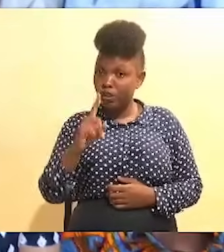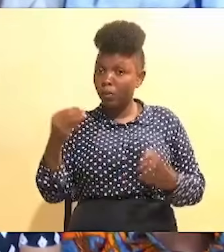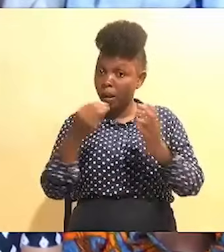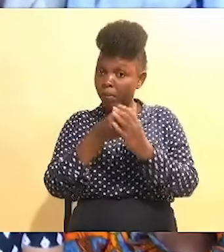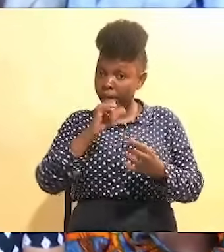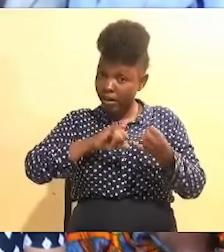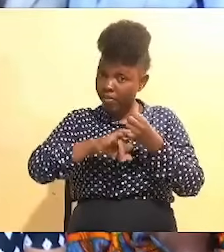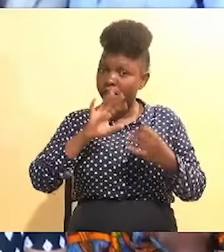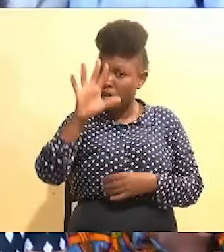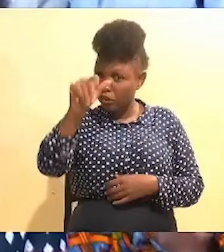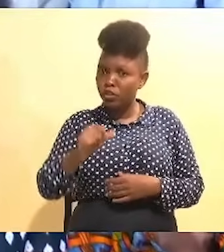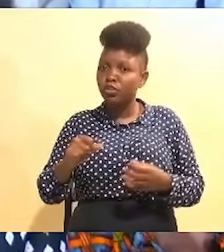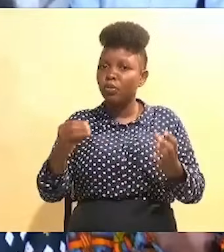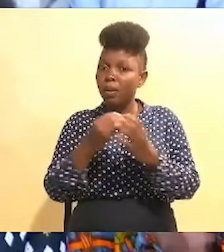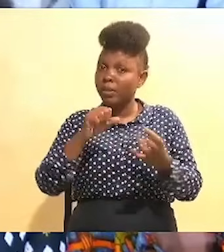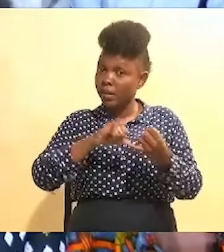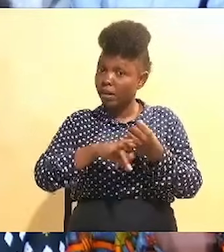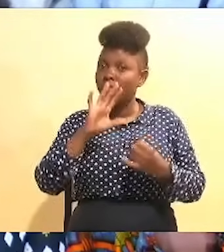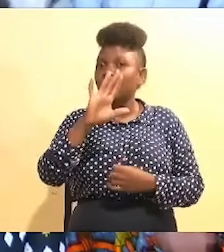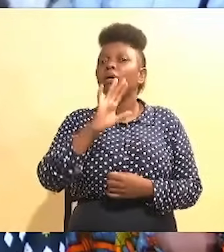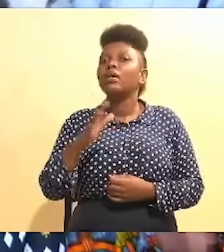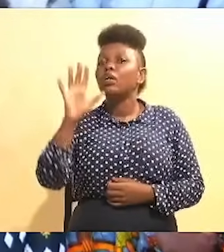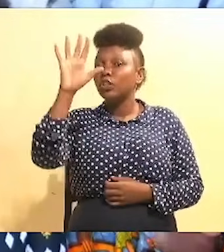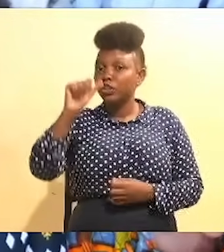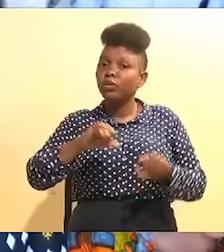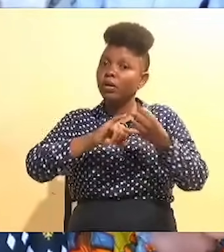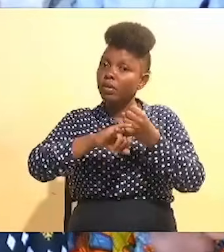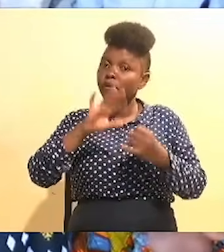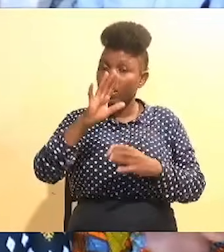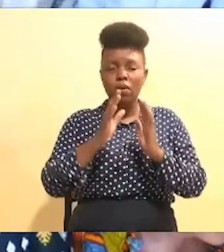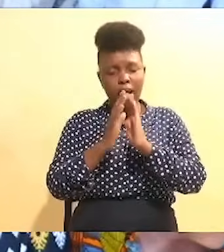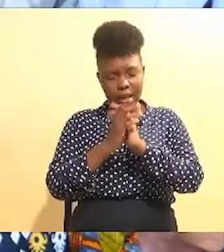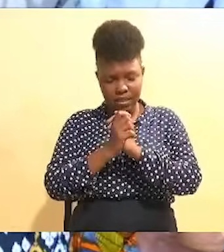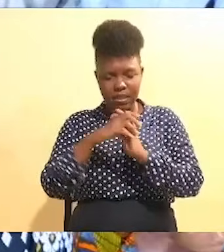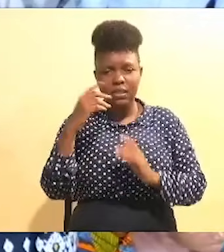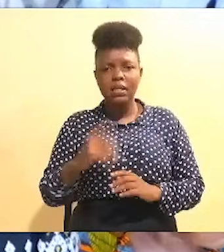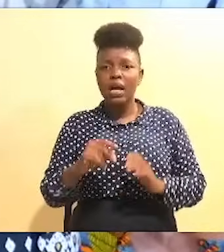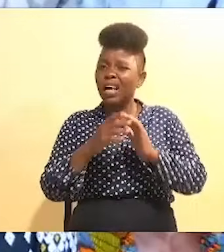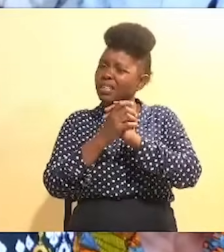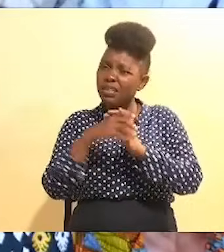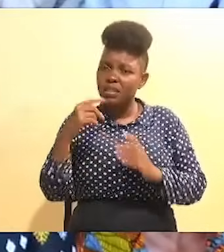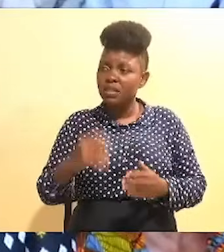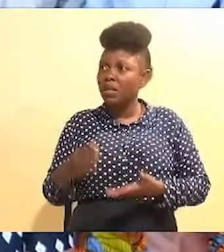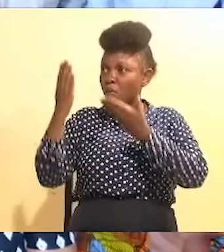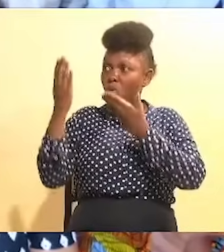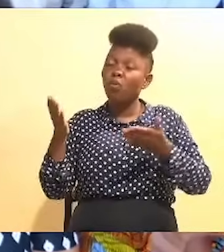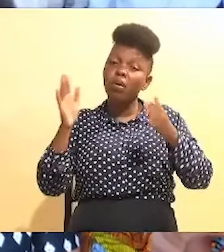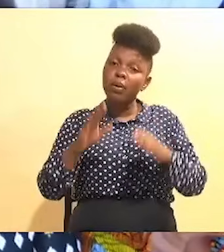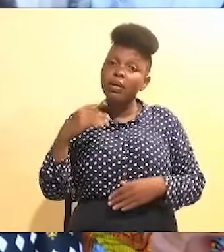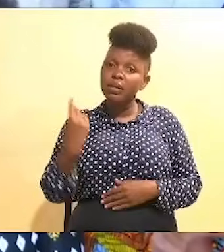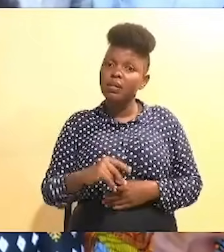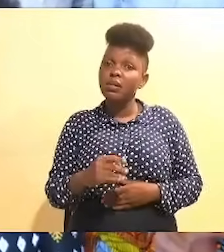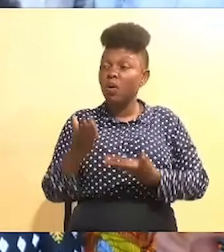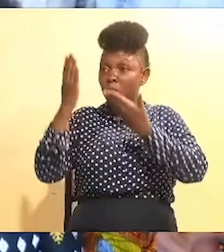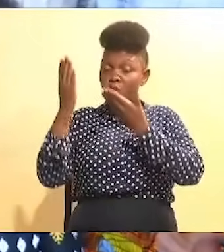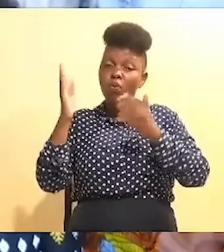Njoo naye. Njoo na rafiki yako. Asante sana. Sante sana. Mungu wabariki sana. Mungu wabariki sana.